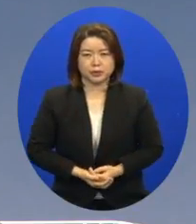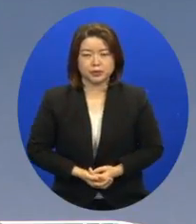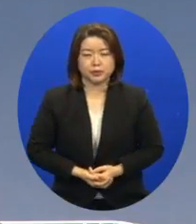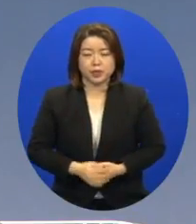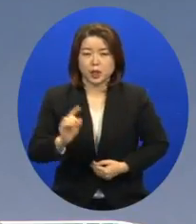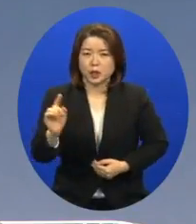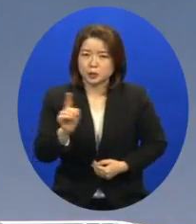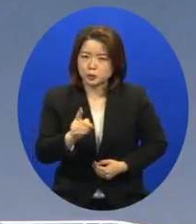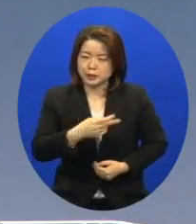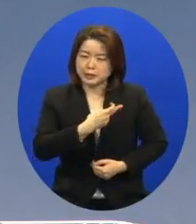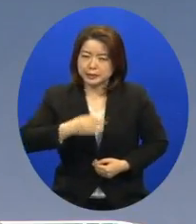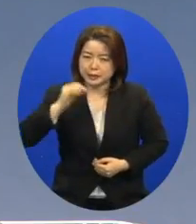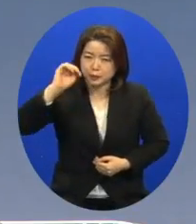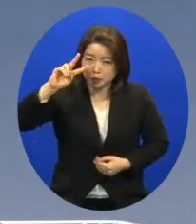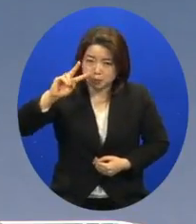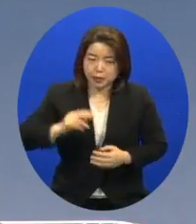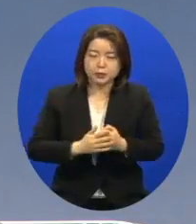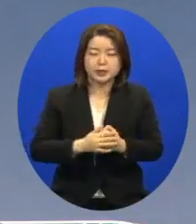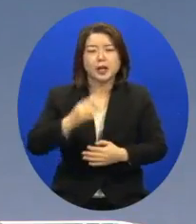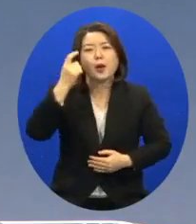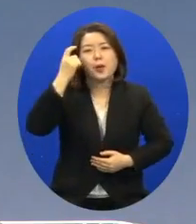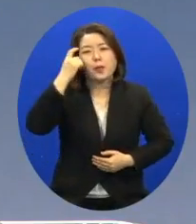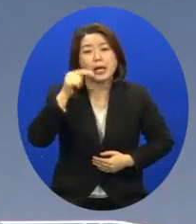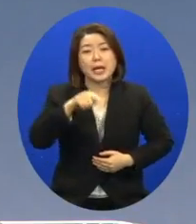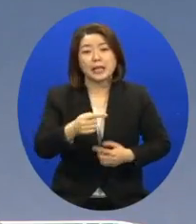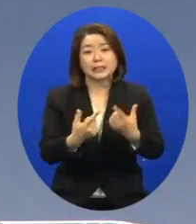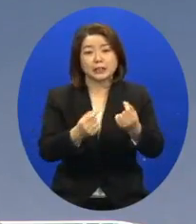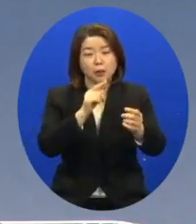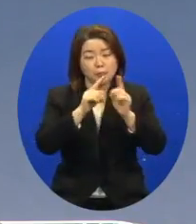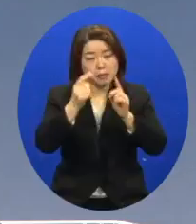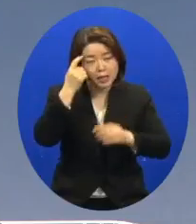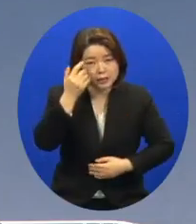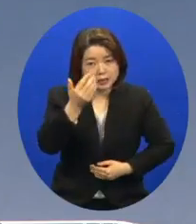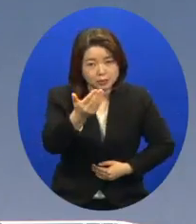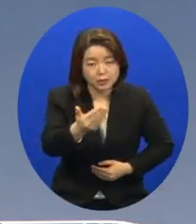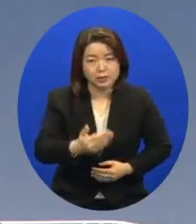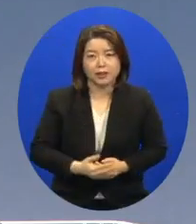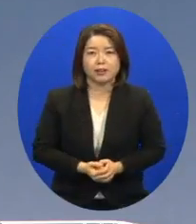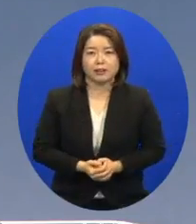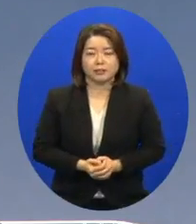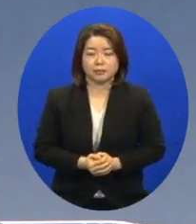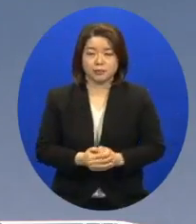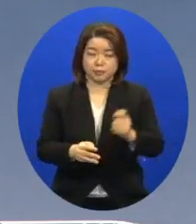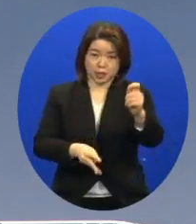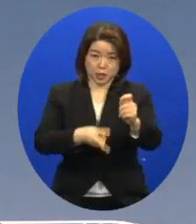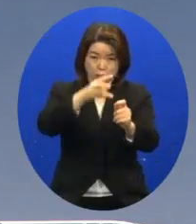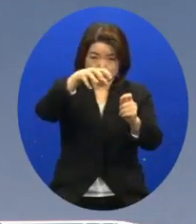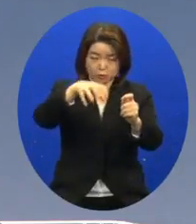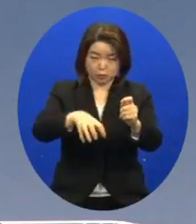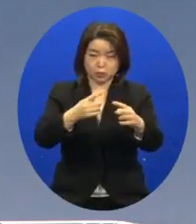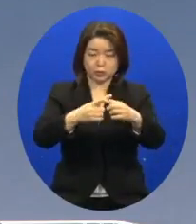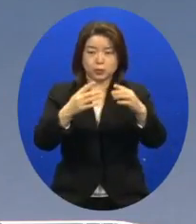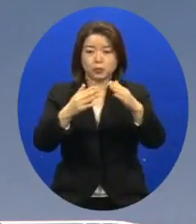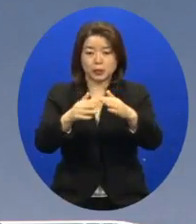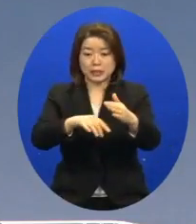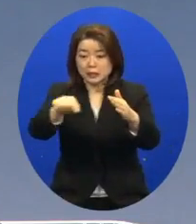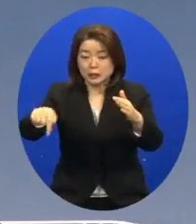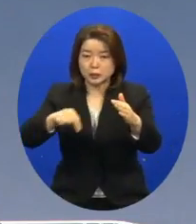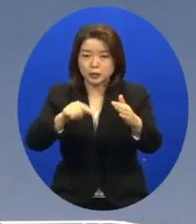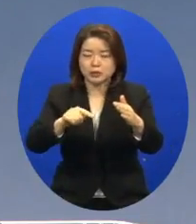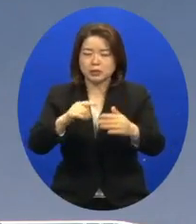도대체 사도 바울이 왜 이렇게 말을 한 것일까요 고린도 교회 교인들 사이에 음행 이 있었다고